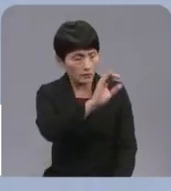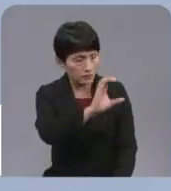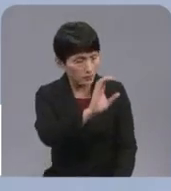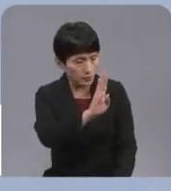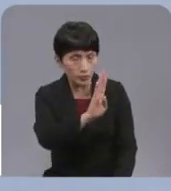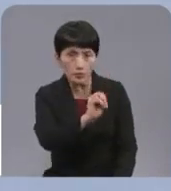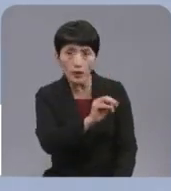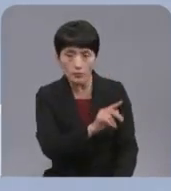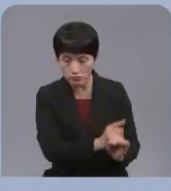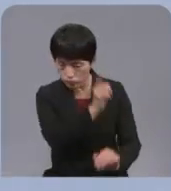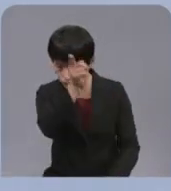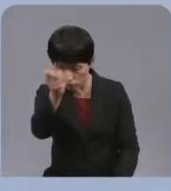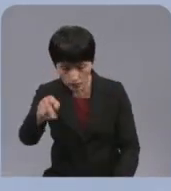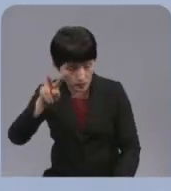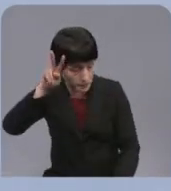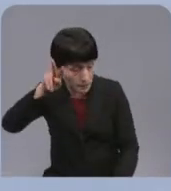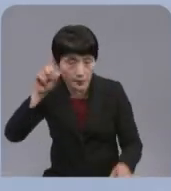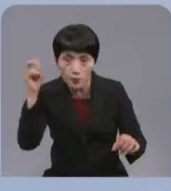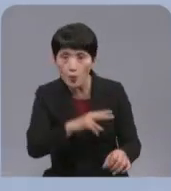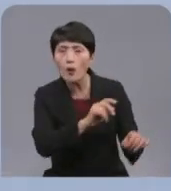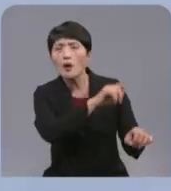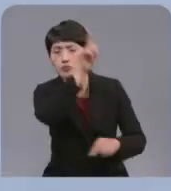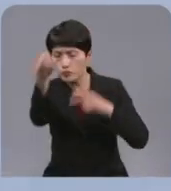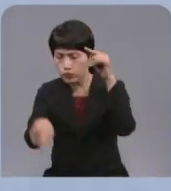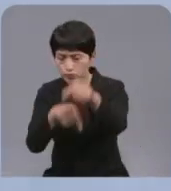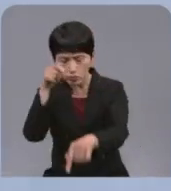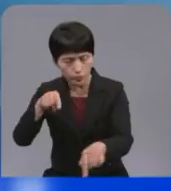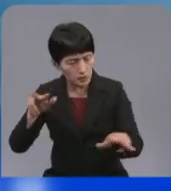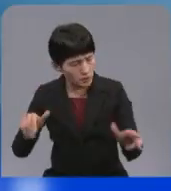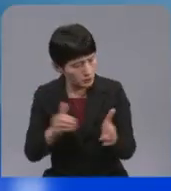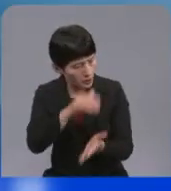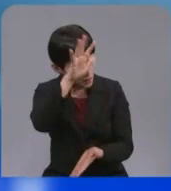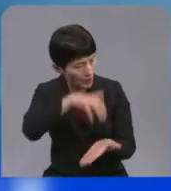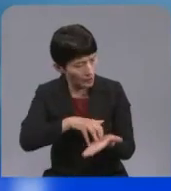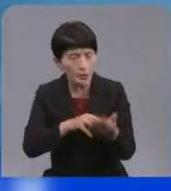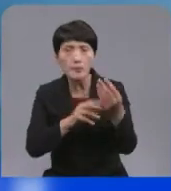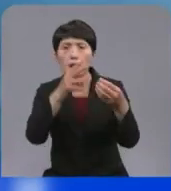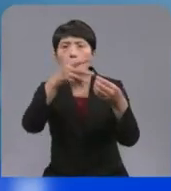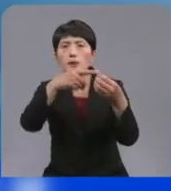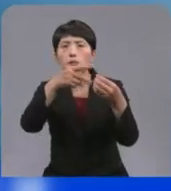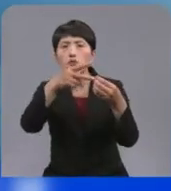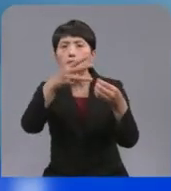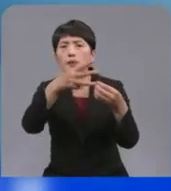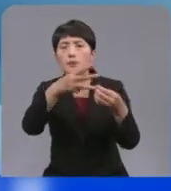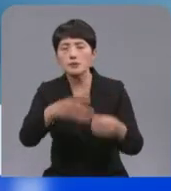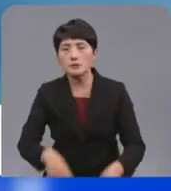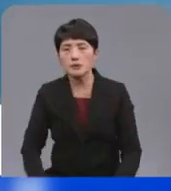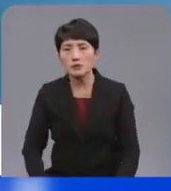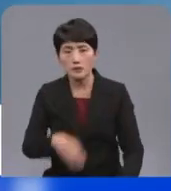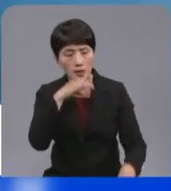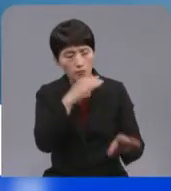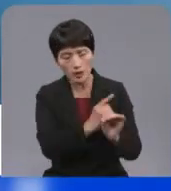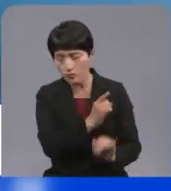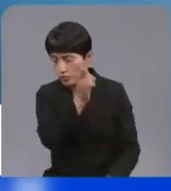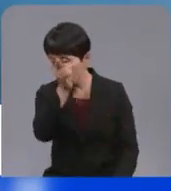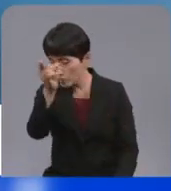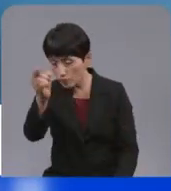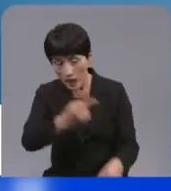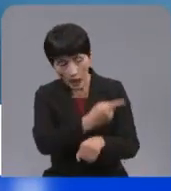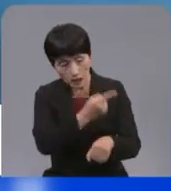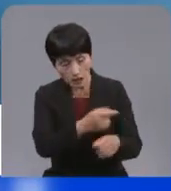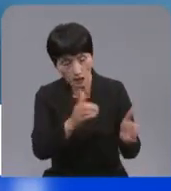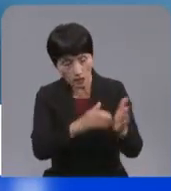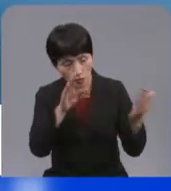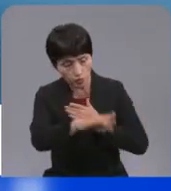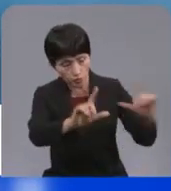Севера в этом году ранее 18 февраля пьян осуществил запуск межконтинентальной политической ракеты типа